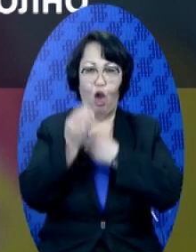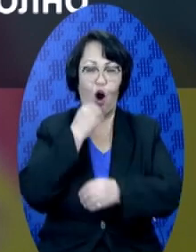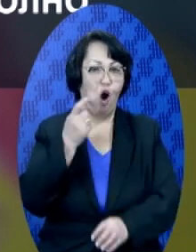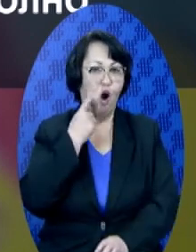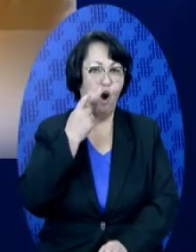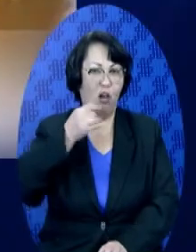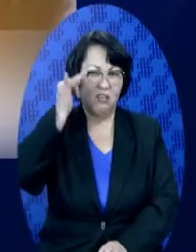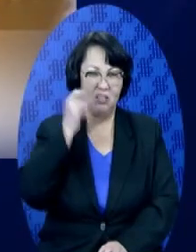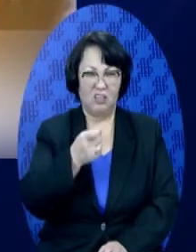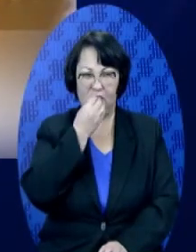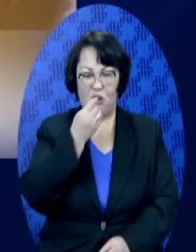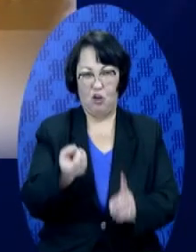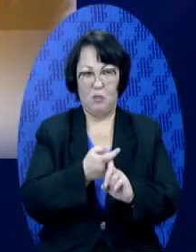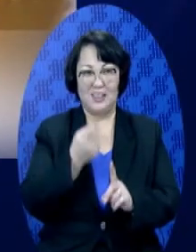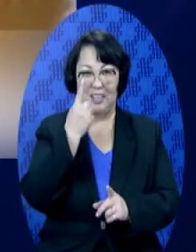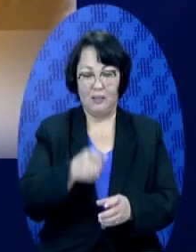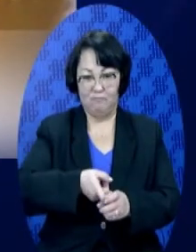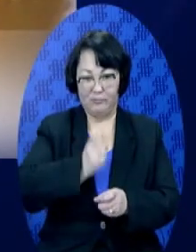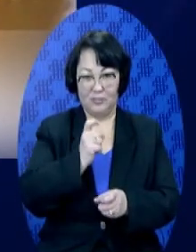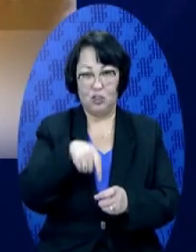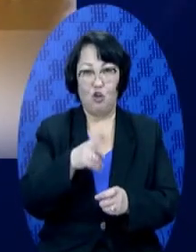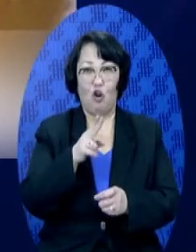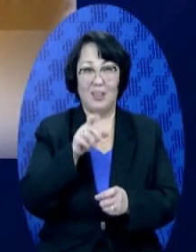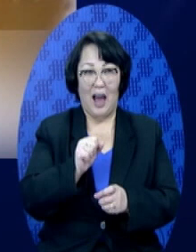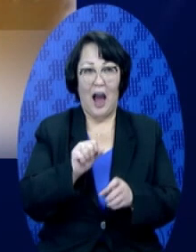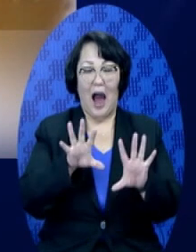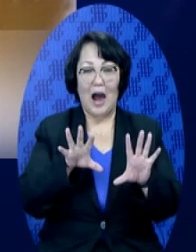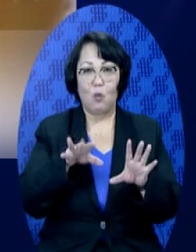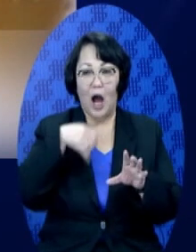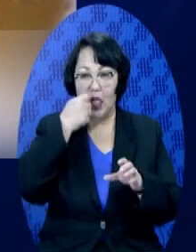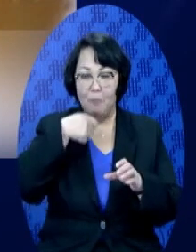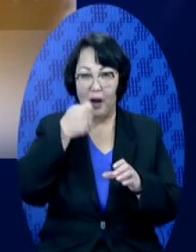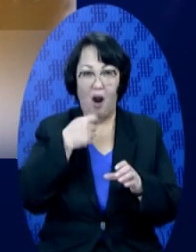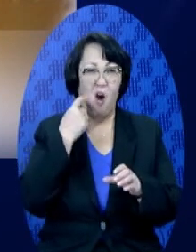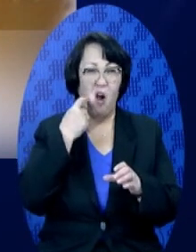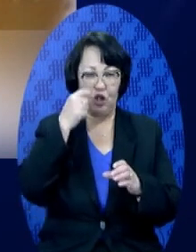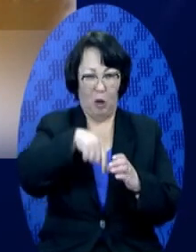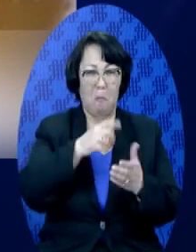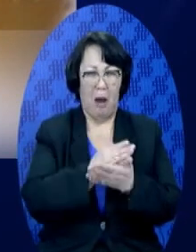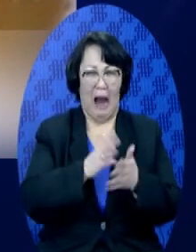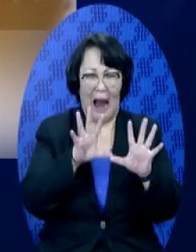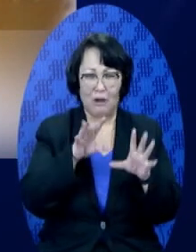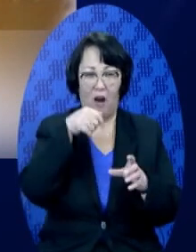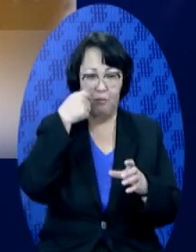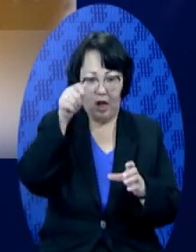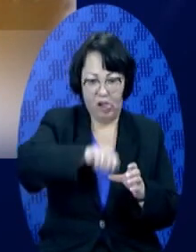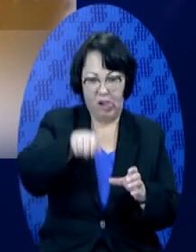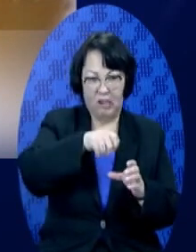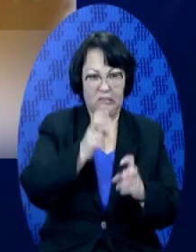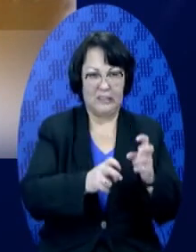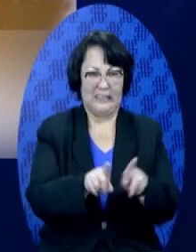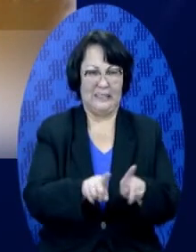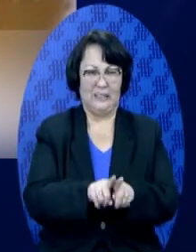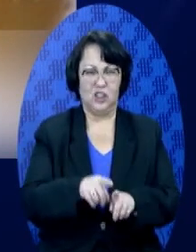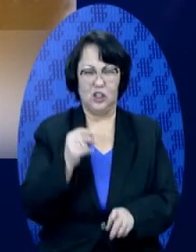гэж үзэж болно. Нэг лад колонд 10 халбаг эсэн чихэр агуулагддаг бол нэг ут чипс хүүхд өдөрт хэрэглэх давснаас даруй 4 дахин